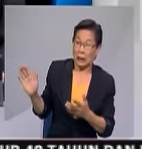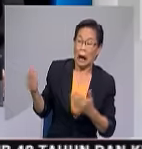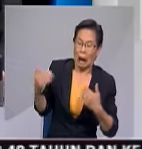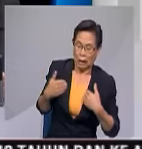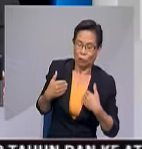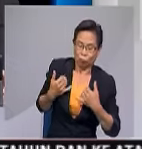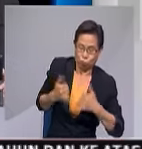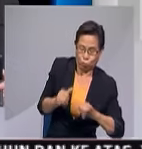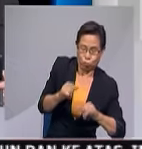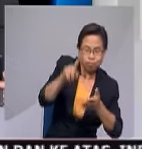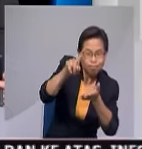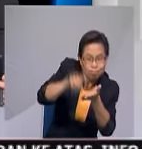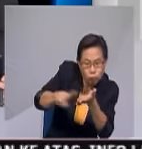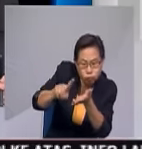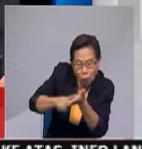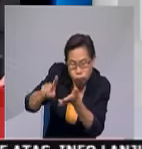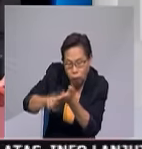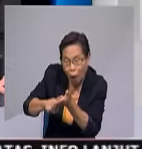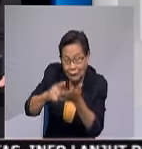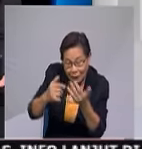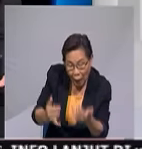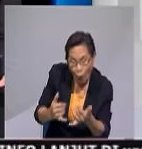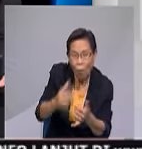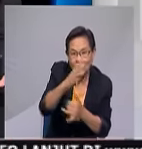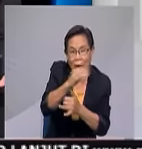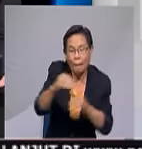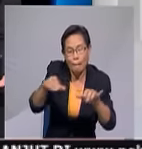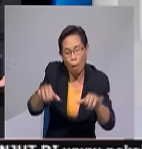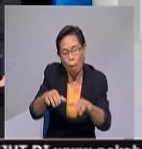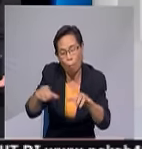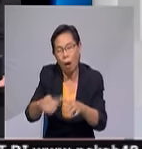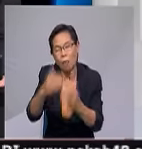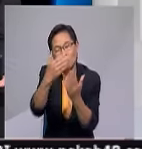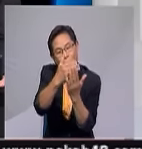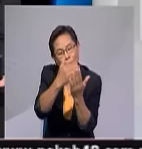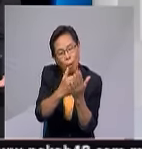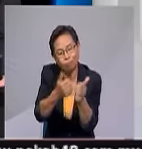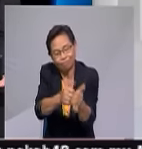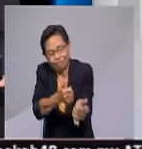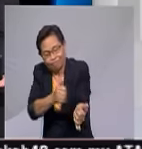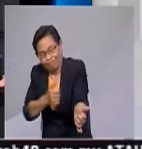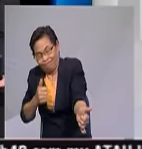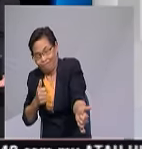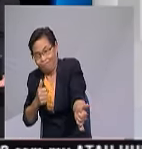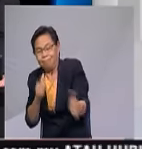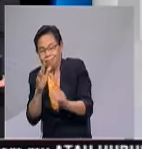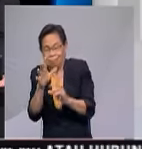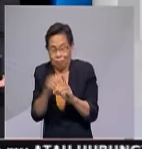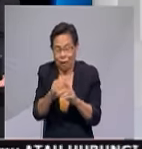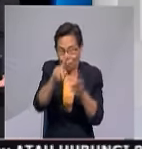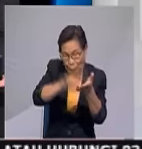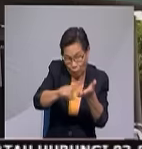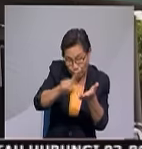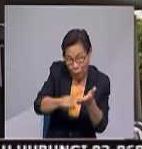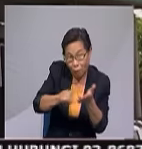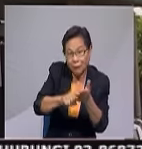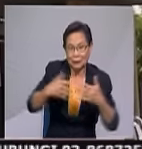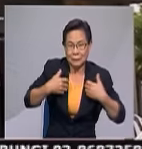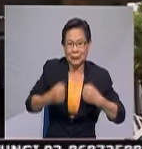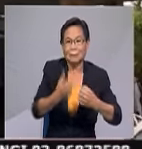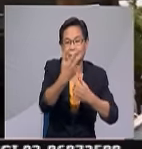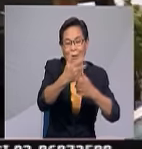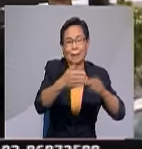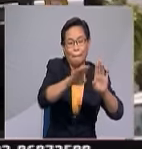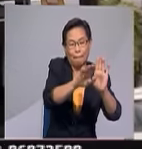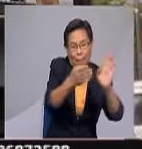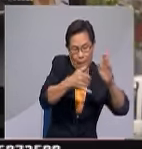terus memantau rapi situasi semasa di samping melaksanakan langkah pencegahan. Ini termasuk saringan kesihatan di tiga pintu